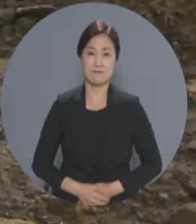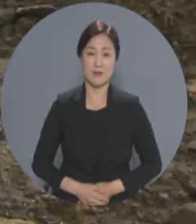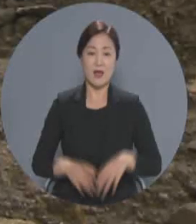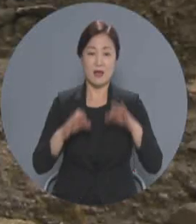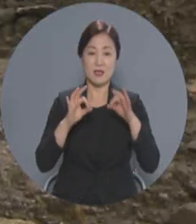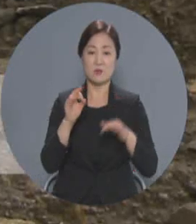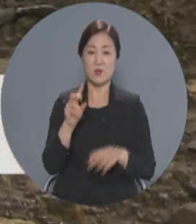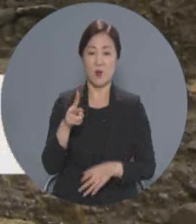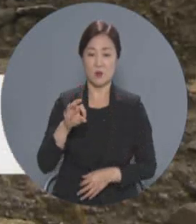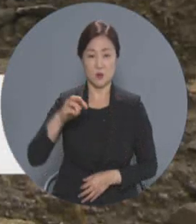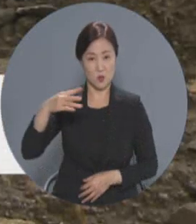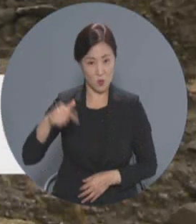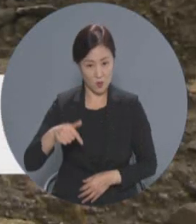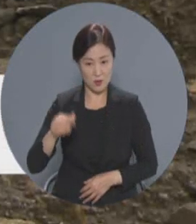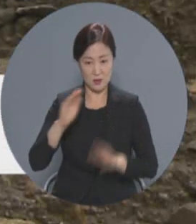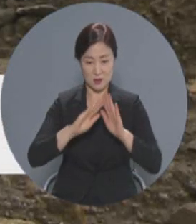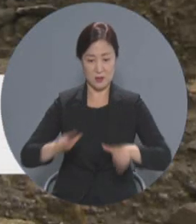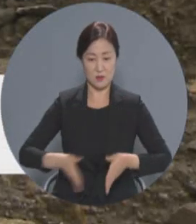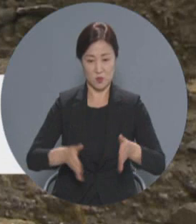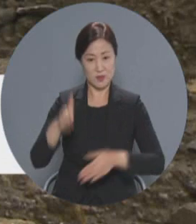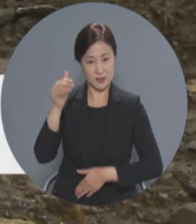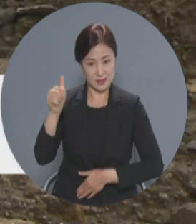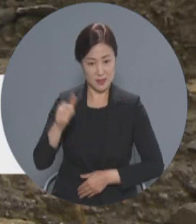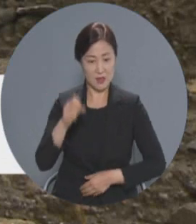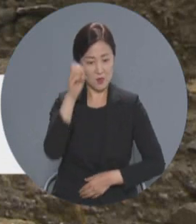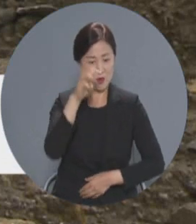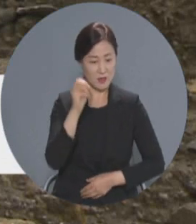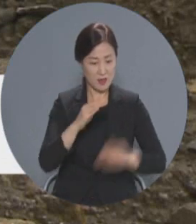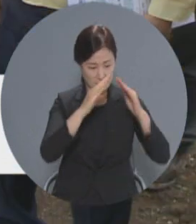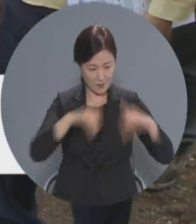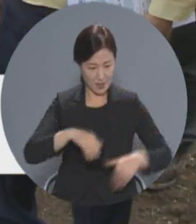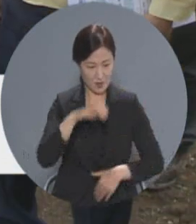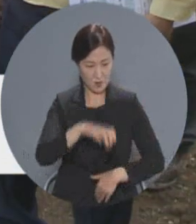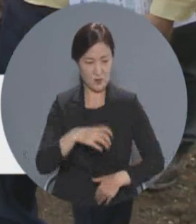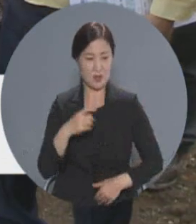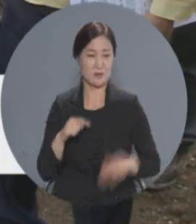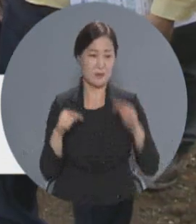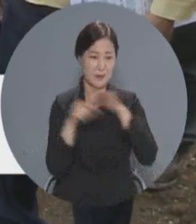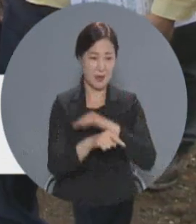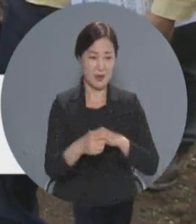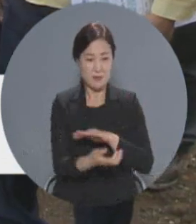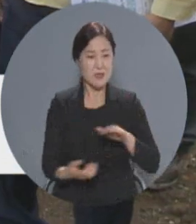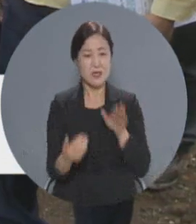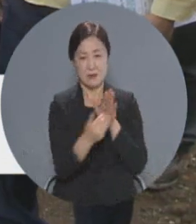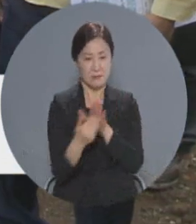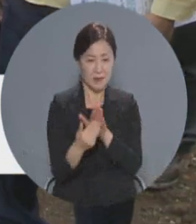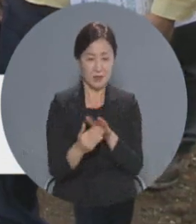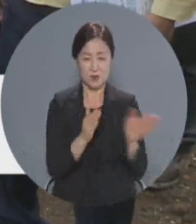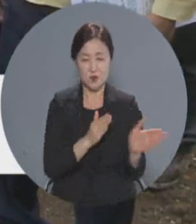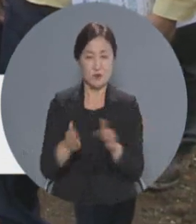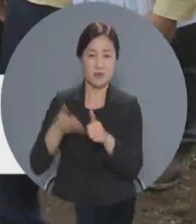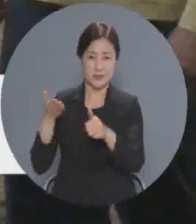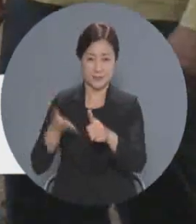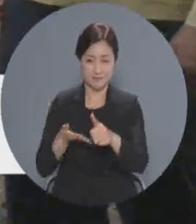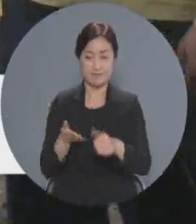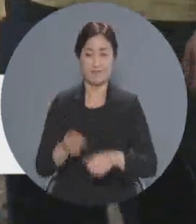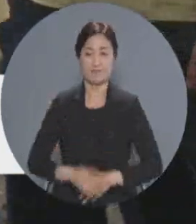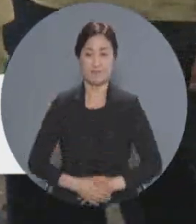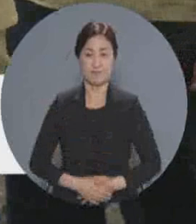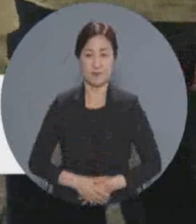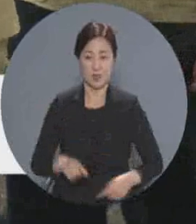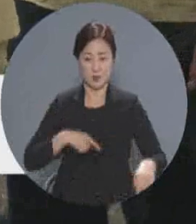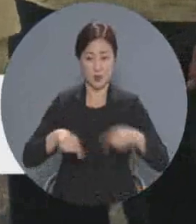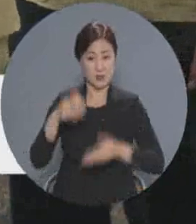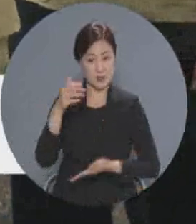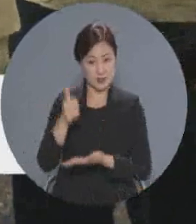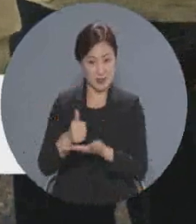김영록 전남지사가 오늘 광양의 급경사지 붕괴 위험지구를 방문해 철저한 사전 조치를 주문했습니다. 김영록